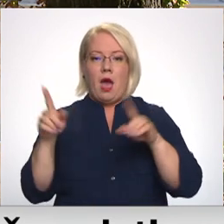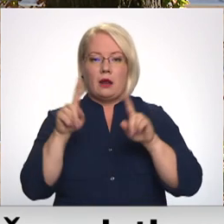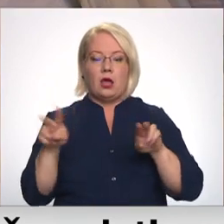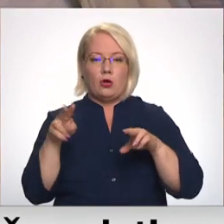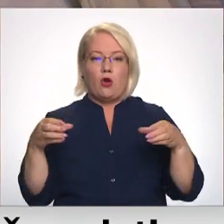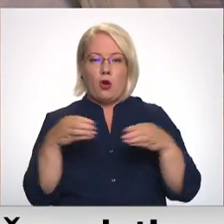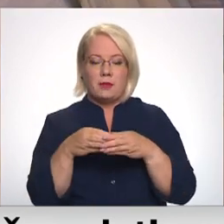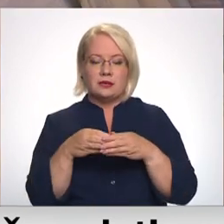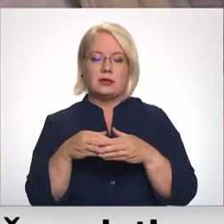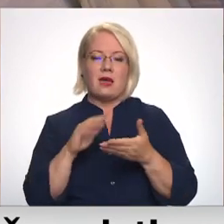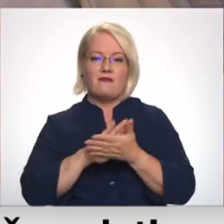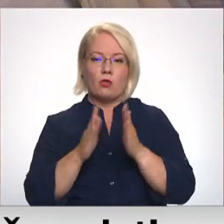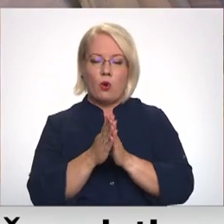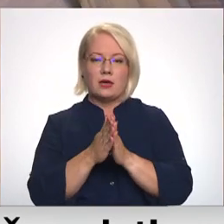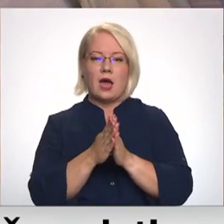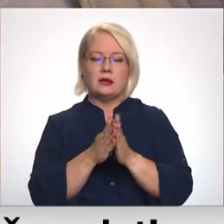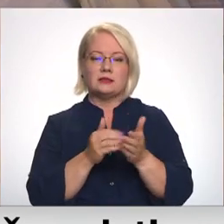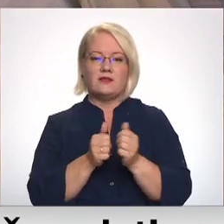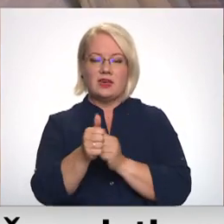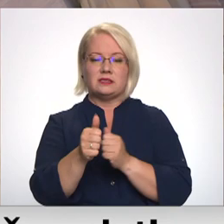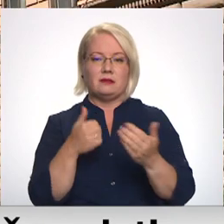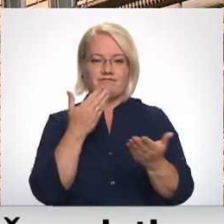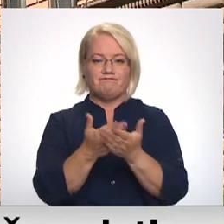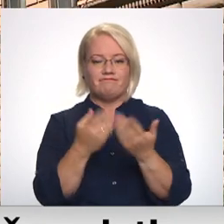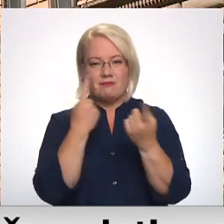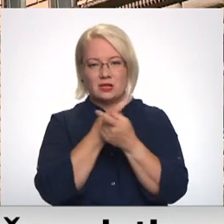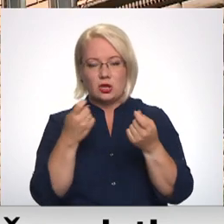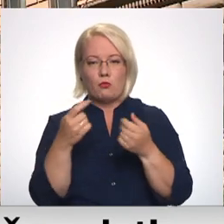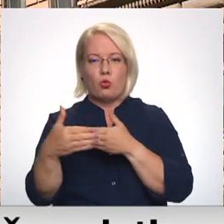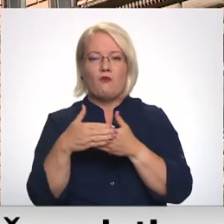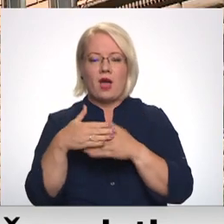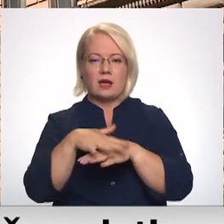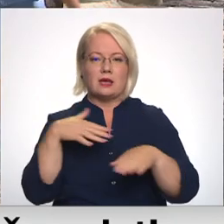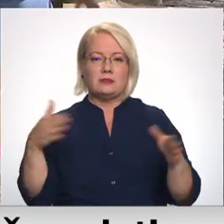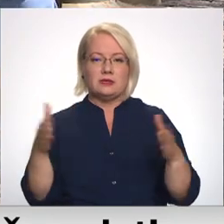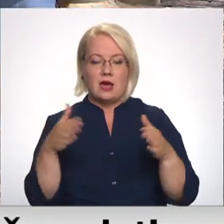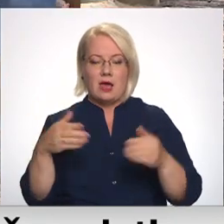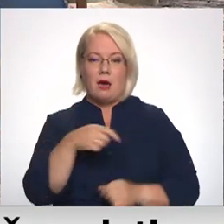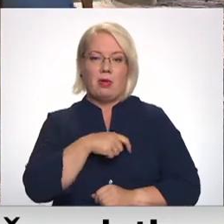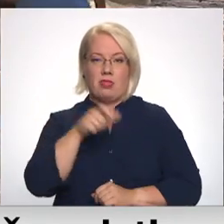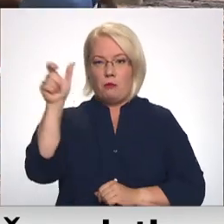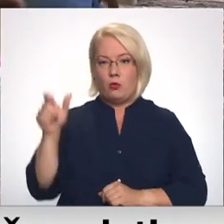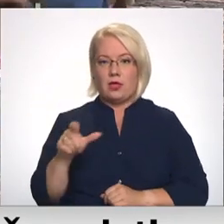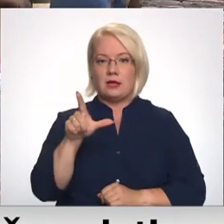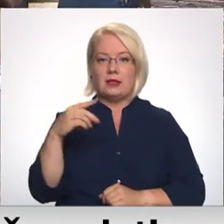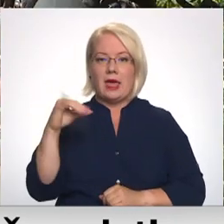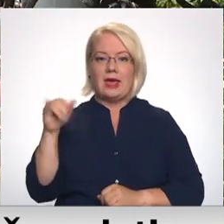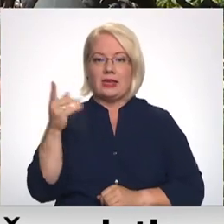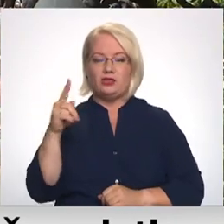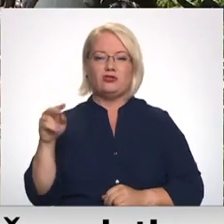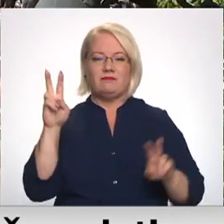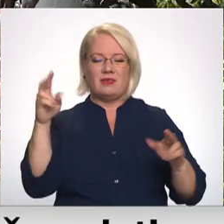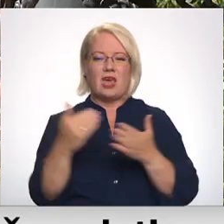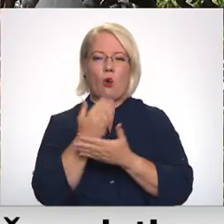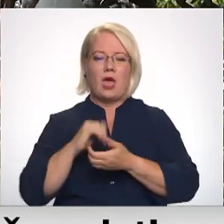vienojās virzīt paziņojumu izskatīšanai tuvākajā Saeimas sēdē. Sēdes laikā deputāts Atis Leiņš no Jaunās vienotības pieļāva, ka tas